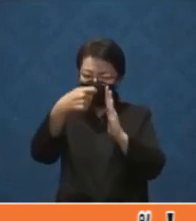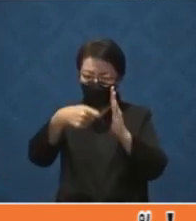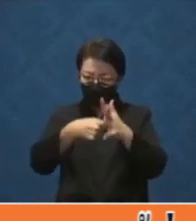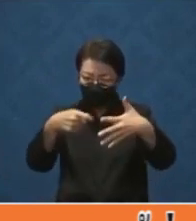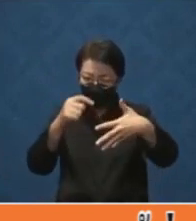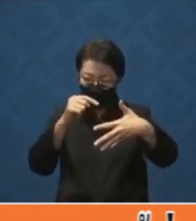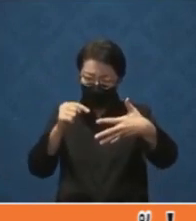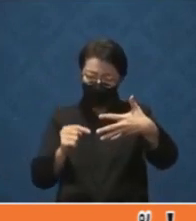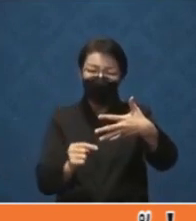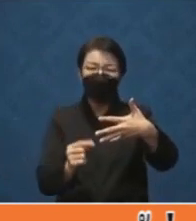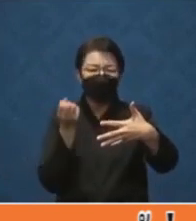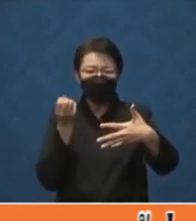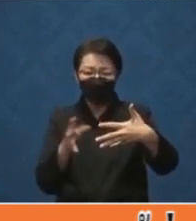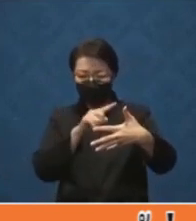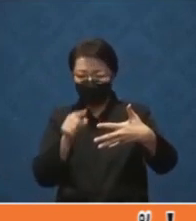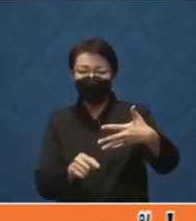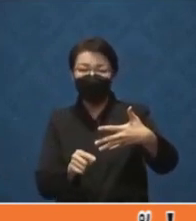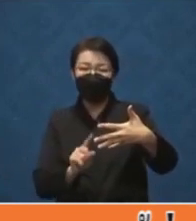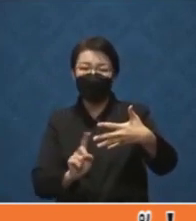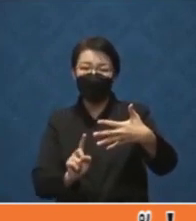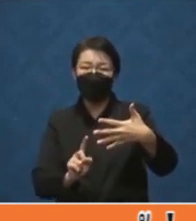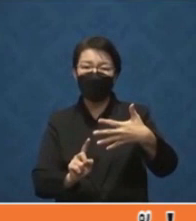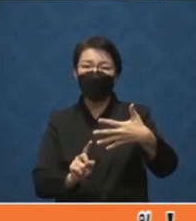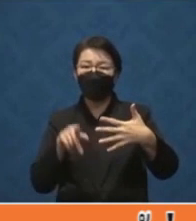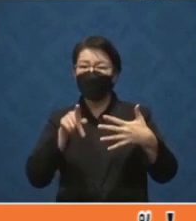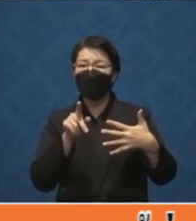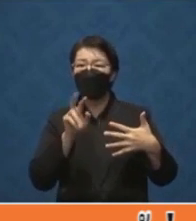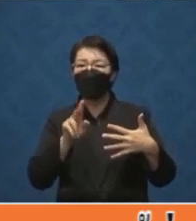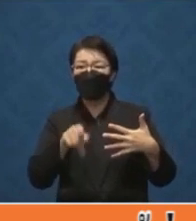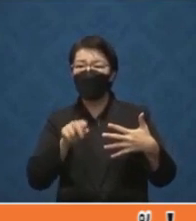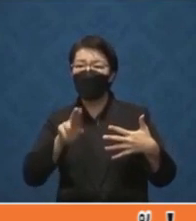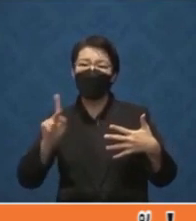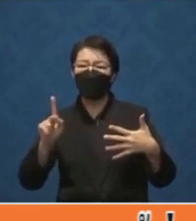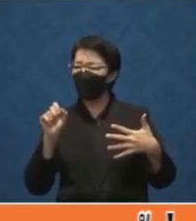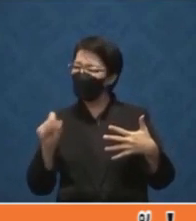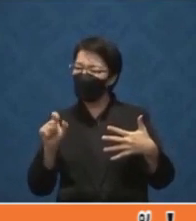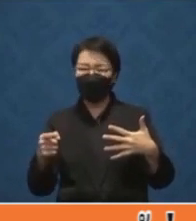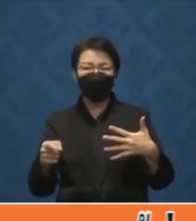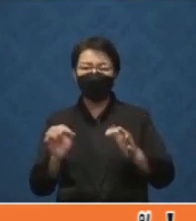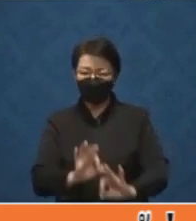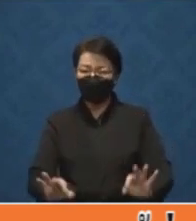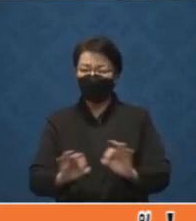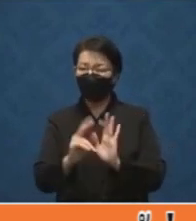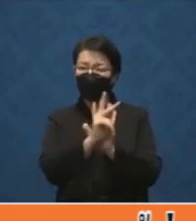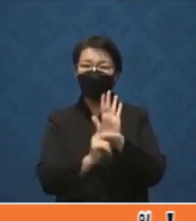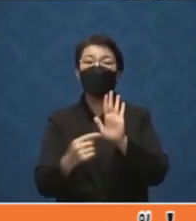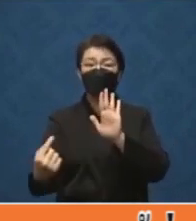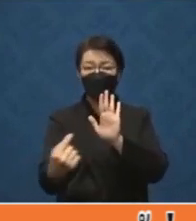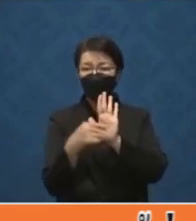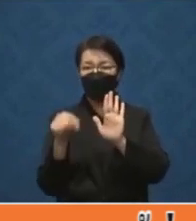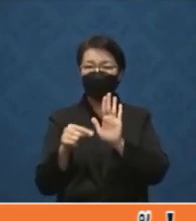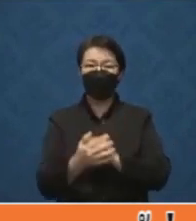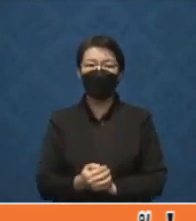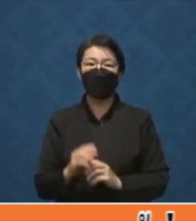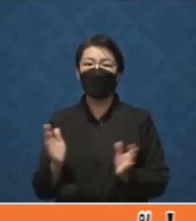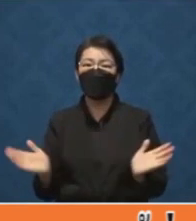ๆข้อที่หน่วยงานได้กล่าวอ้างถึงความจำเป็นของพรก.ฉุกเฉินฉบับปัจจุบันเนี่ยคือกฎหมายฉบับนี้เนี่ยช่วย